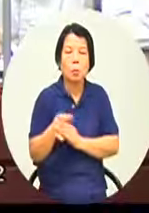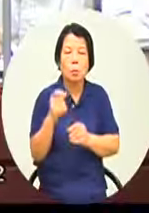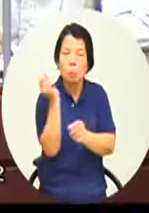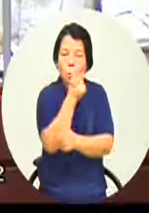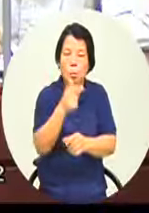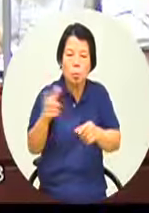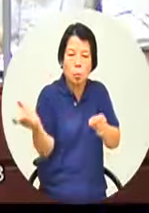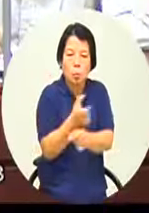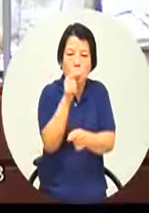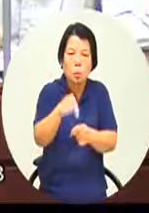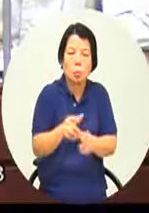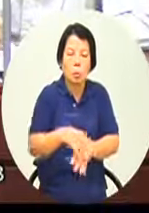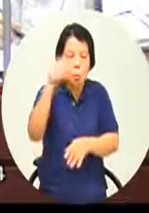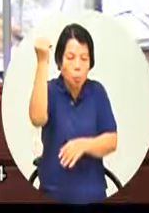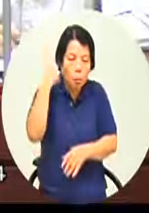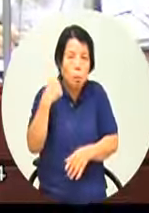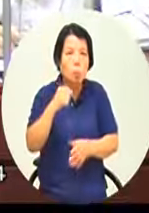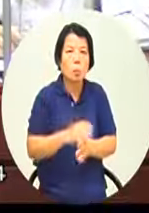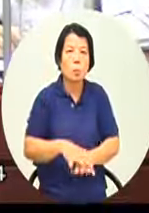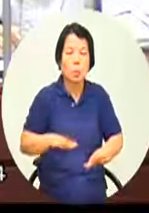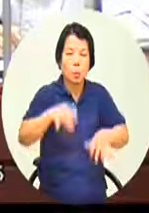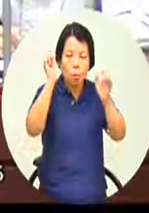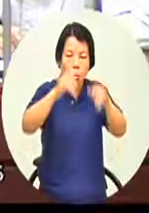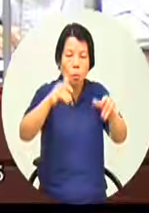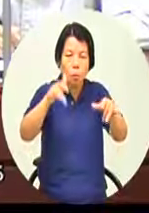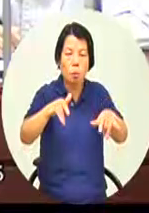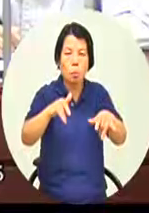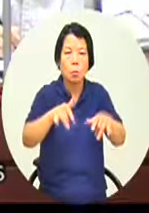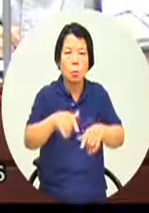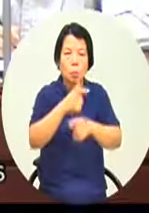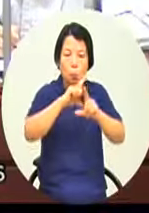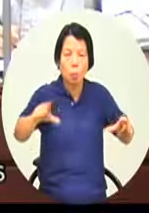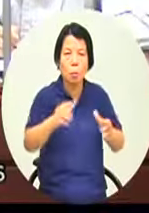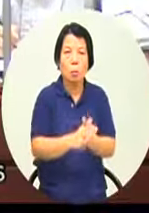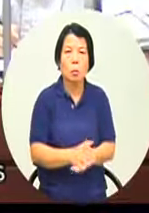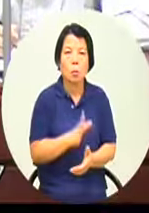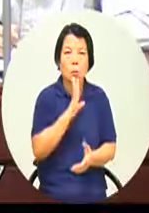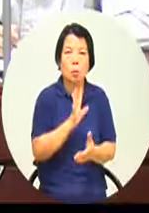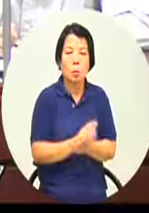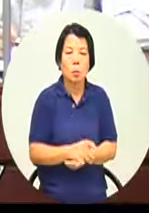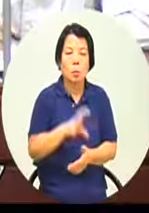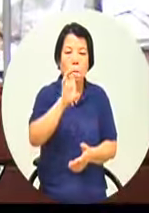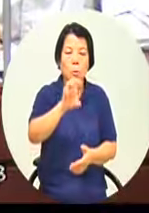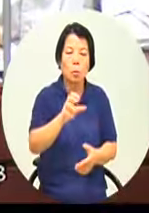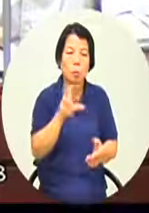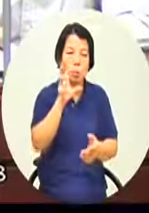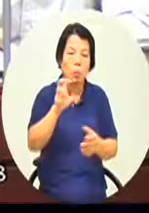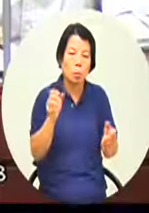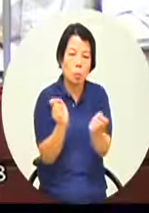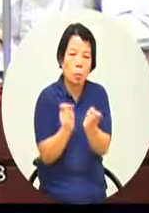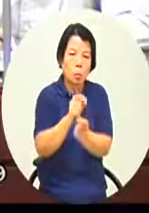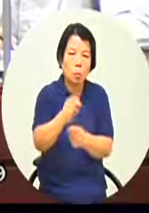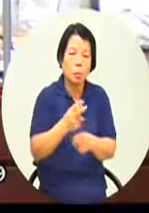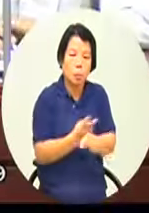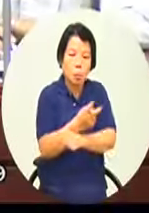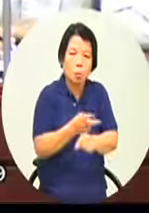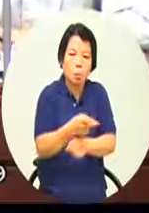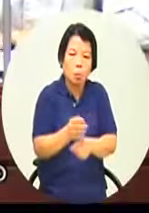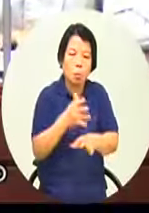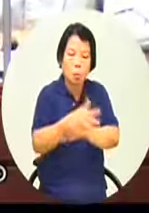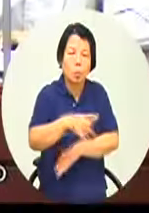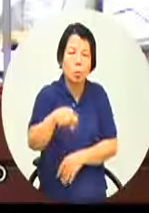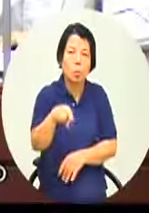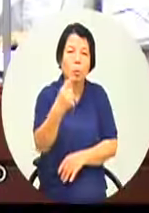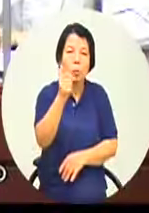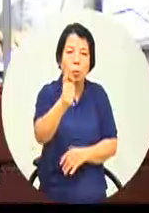在那一天早上降下的强降雨哈，是雨量已经达到将近80。而且两个小时都有达到大概150